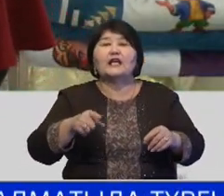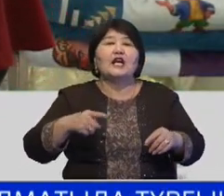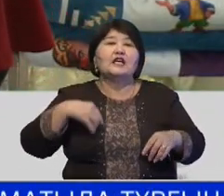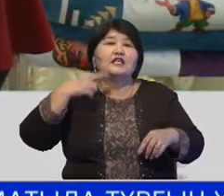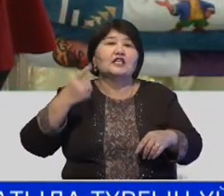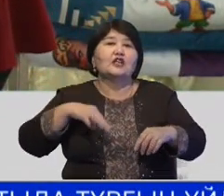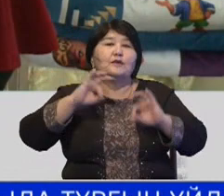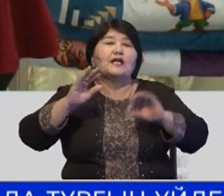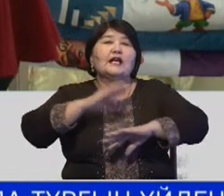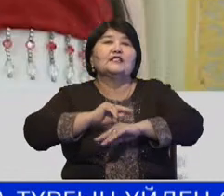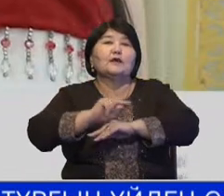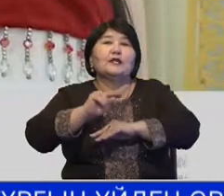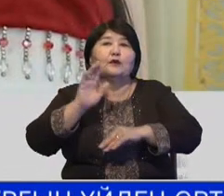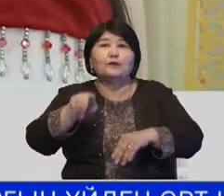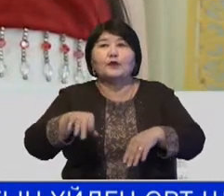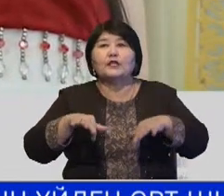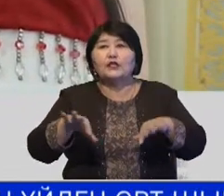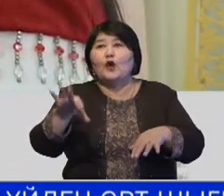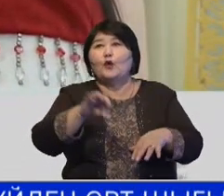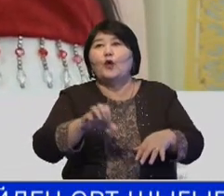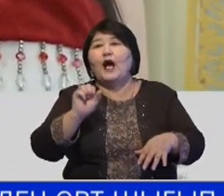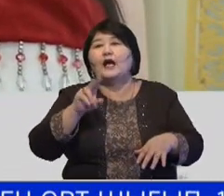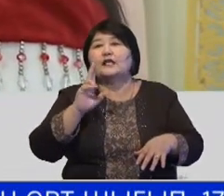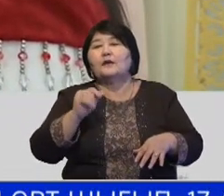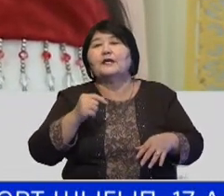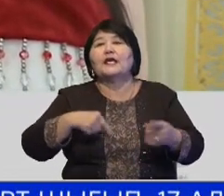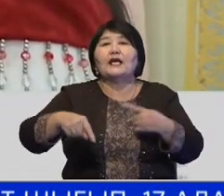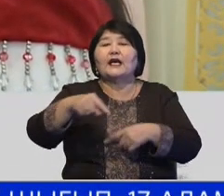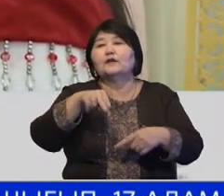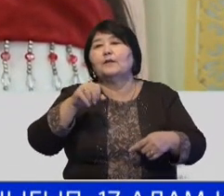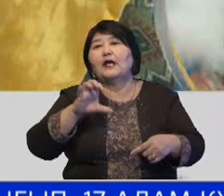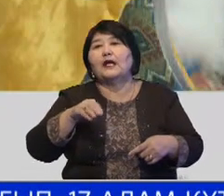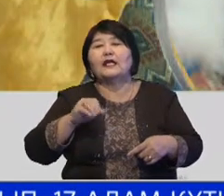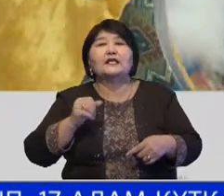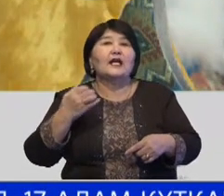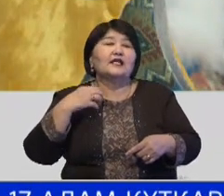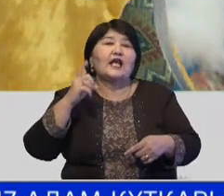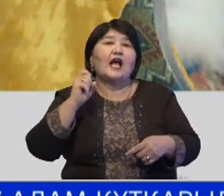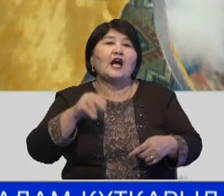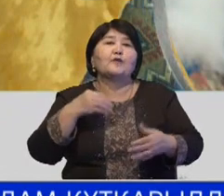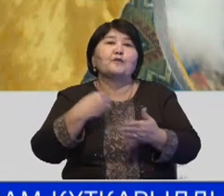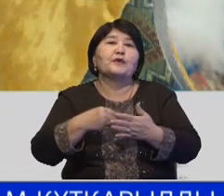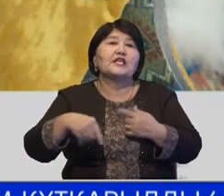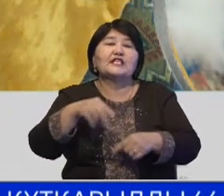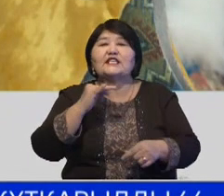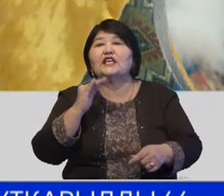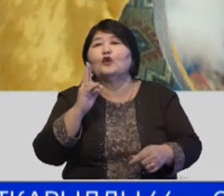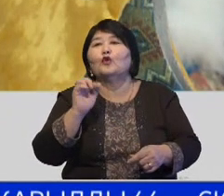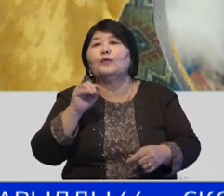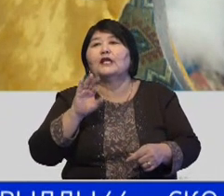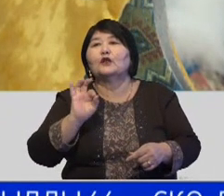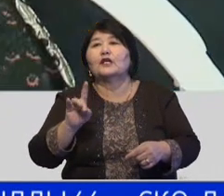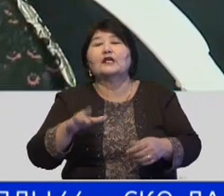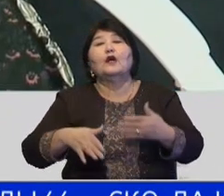шеберлік сағаттарын өткізеді. Бұл іске облыстық атамекен кәсіпкерлер палатасы, Қызылорда Хаб бизнес инкубаторының өкілдері